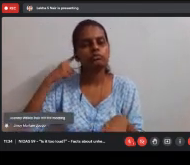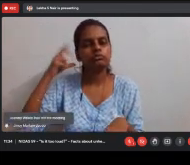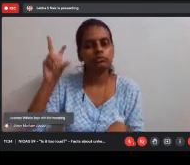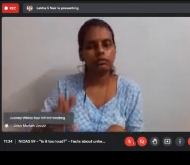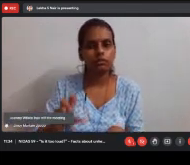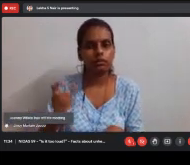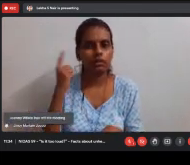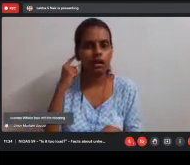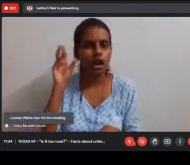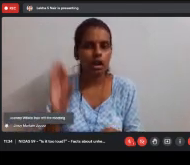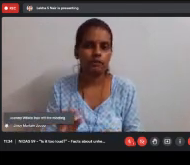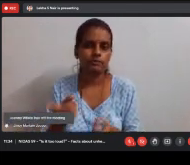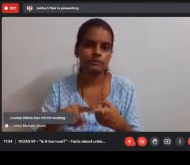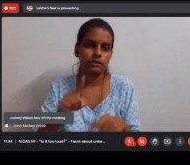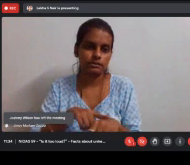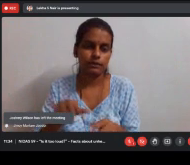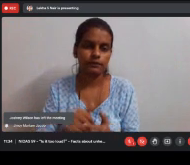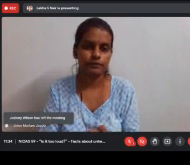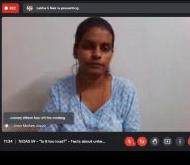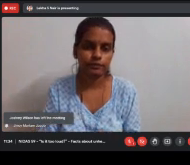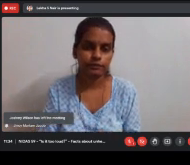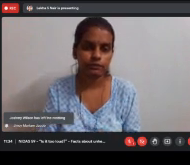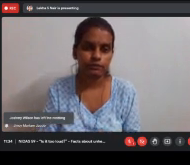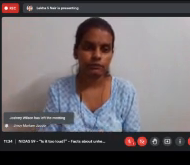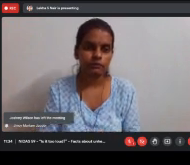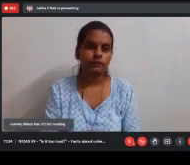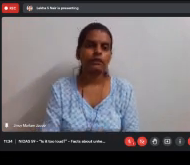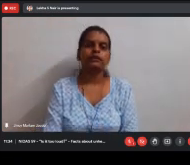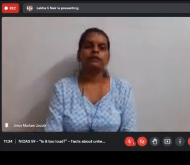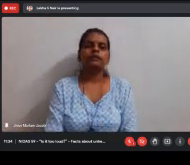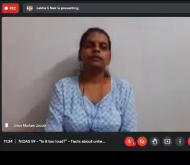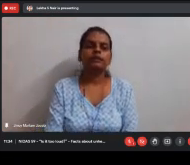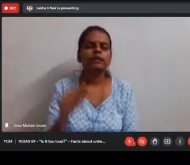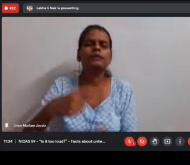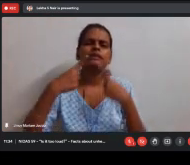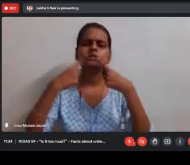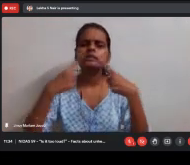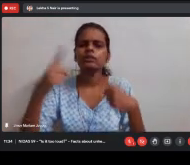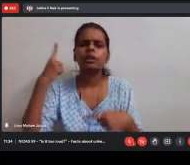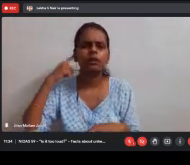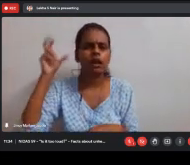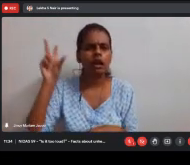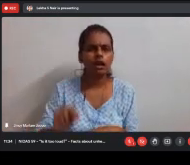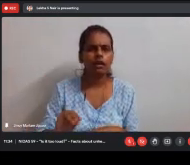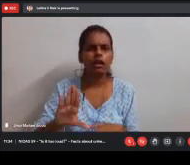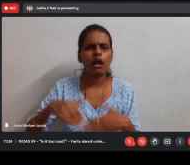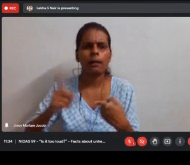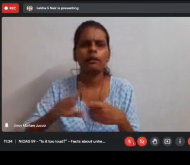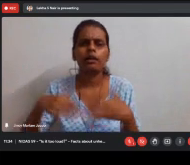പക്ഷെ ഇത്രയും ശബ്ദങ്ങൾ അദ്ദേഹത്തിന് കേൾക്കുന്നില്ല, ബാക്കി ശബ്ദങ്ങൾ മാത്രമേ കേൾക്കുന്നുള്ളൂ. ഇനി ഇത് കൂടി വന്നാൽ എന്ത് പറ്റും? ഇനി